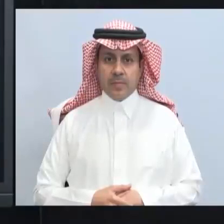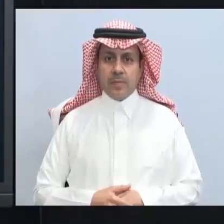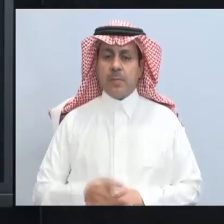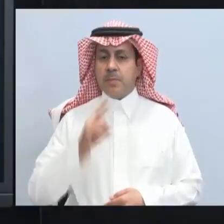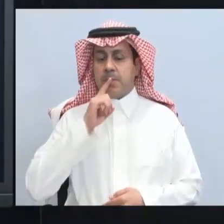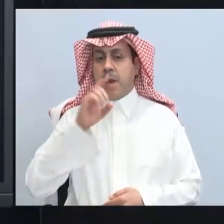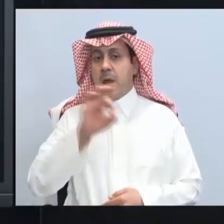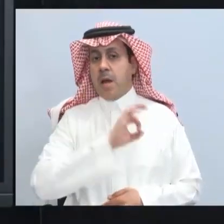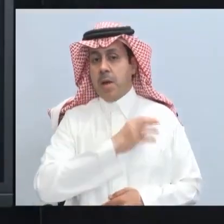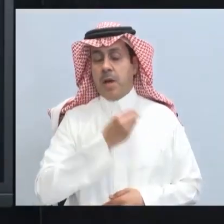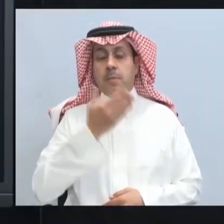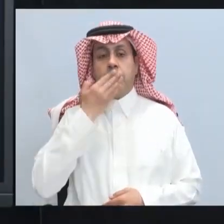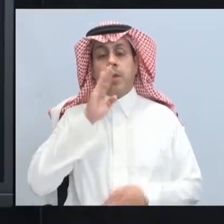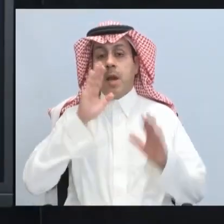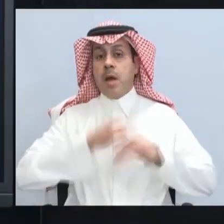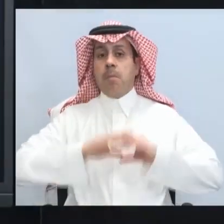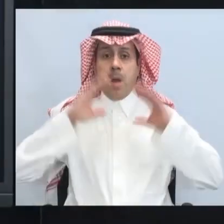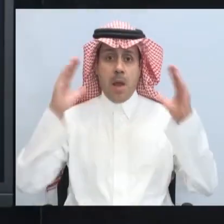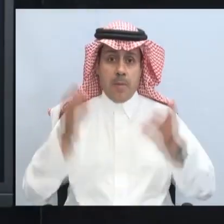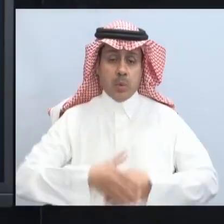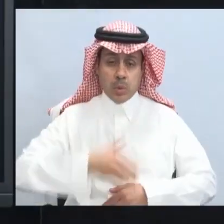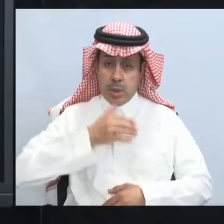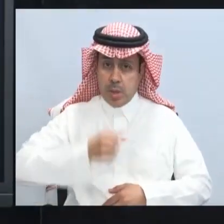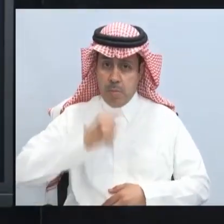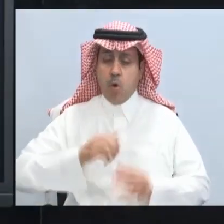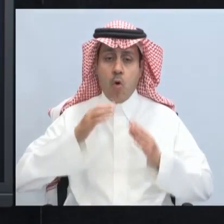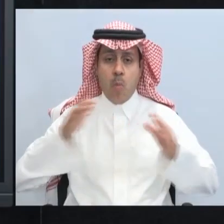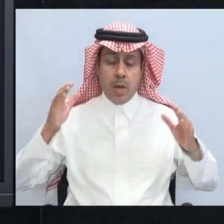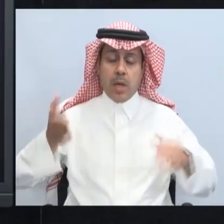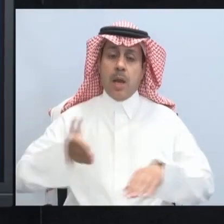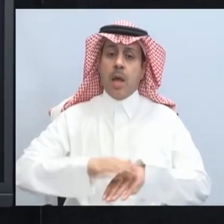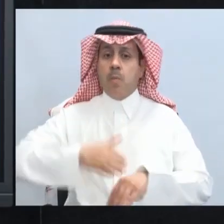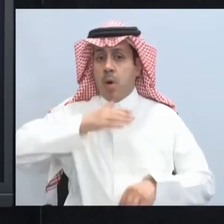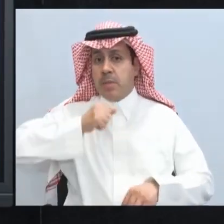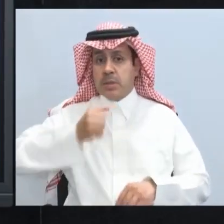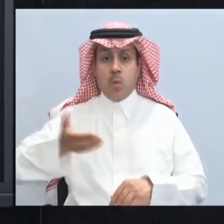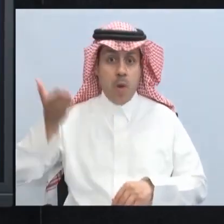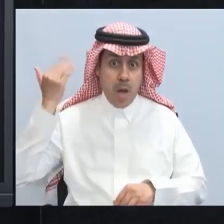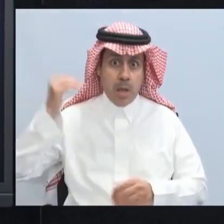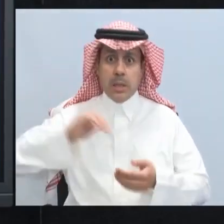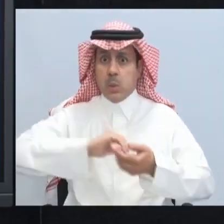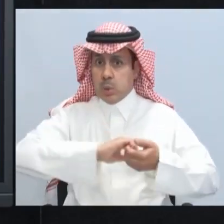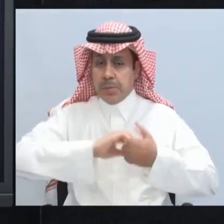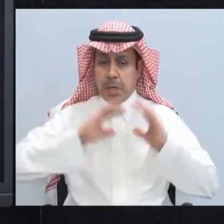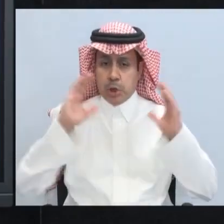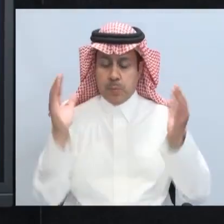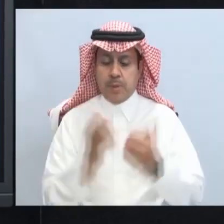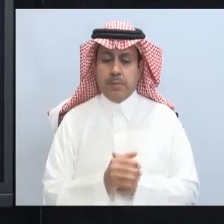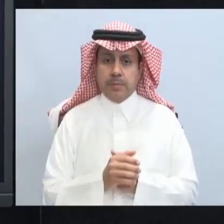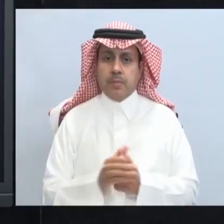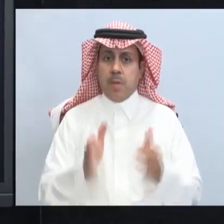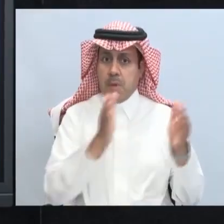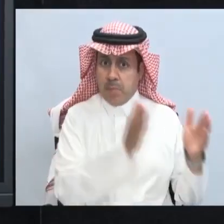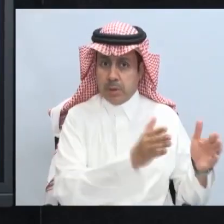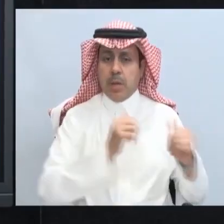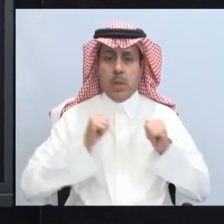بسم الله الرحمن الرحيم الحمد لله رب العالمين وصلى الله وسلم وبارك على نبينا محمد وعلى اله وصحبه اجمعين اما بعد